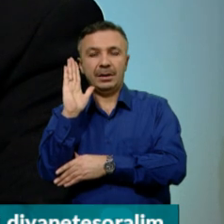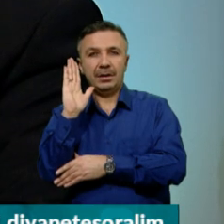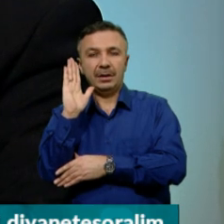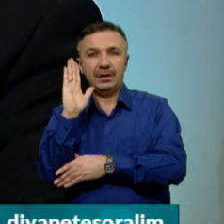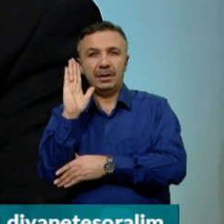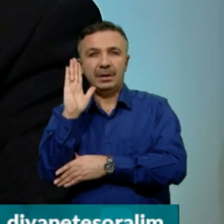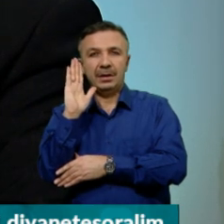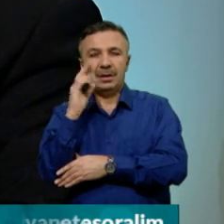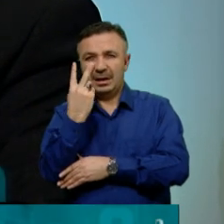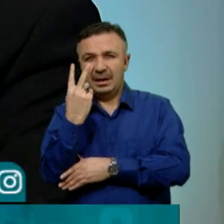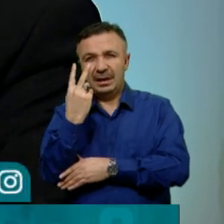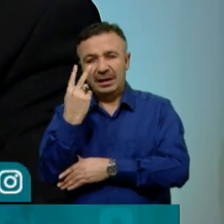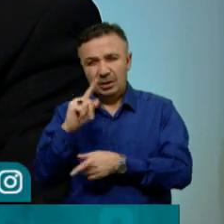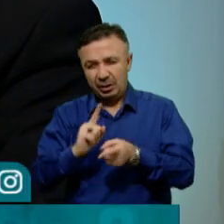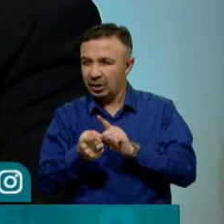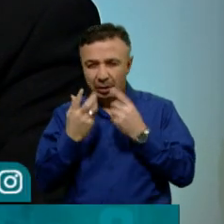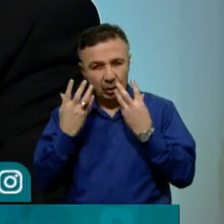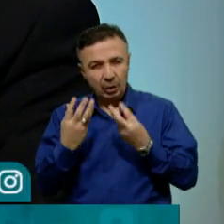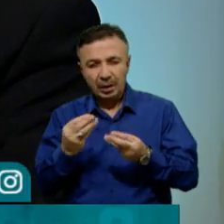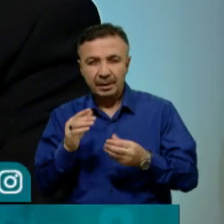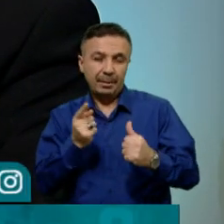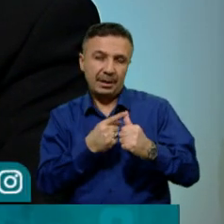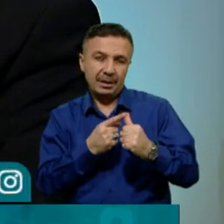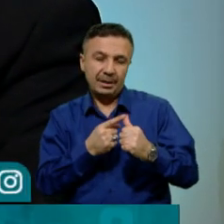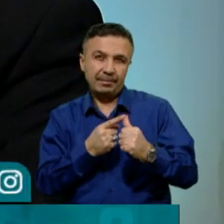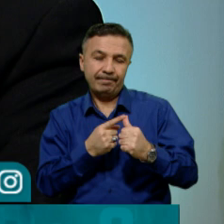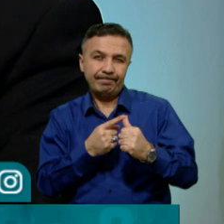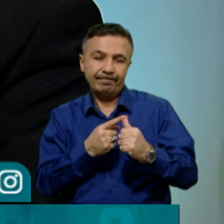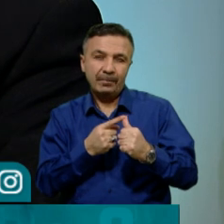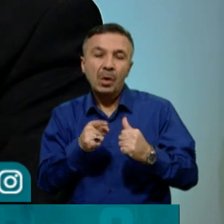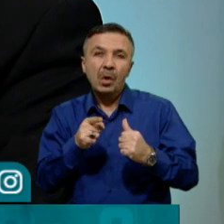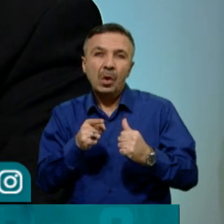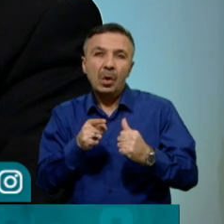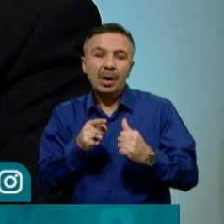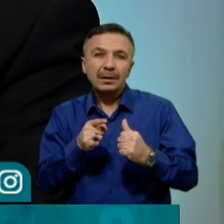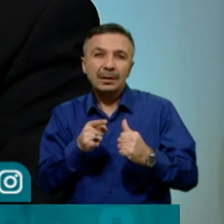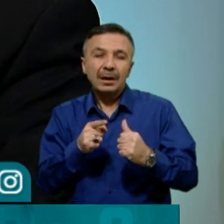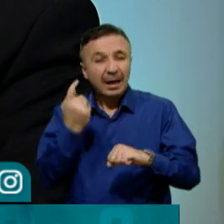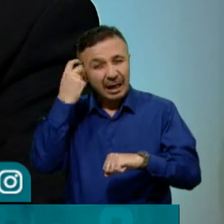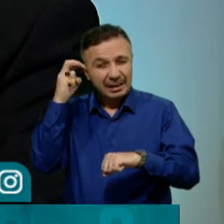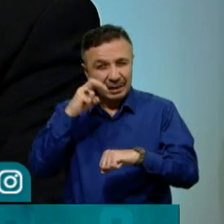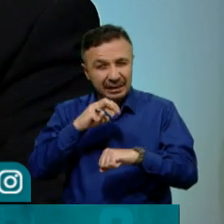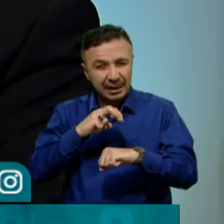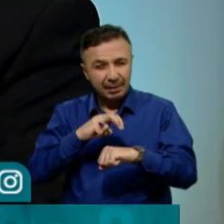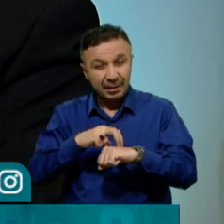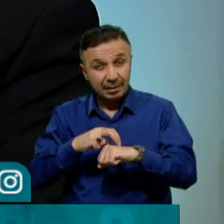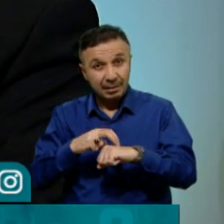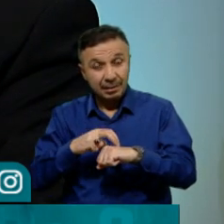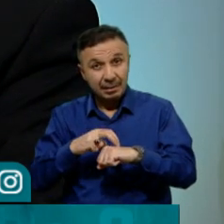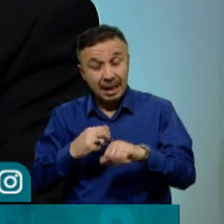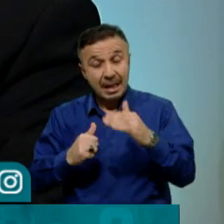şekilde de amel edilebilir Birincisi o anda Efendim geri dönüp